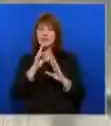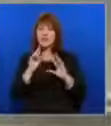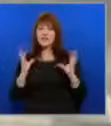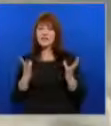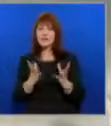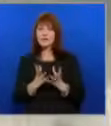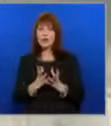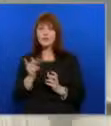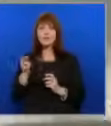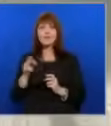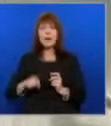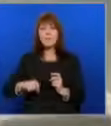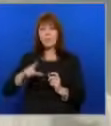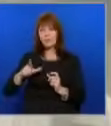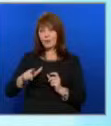до година.